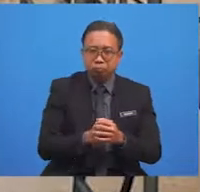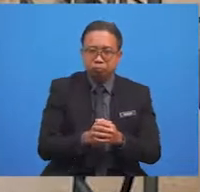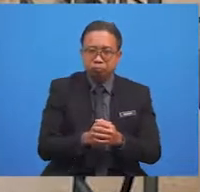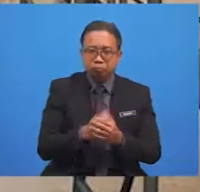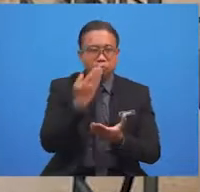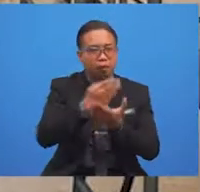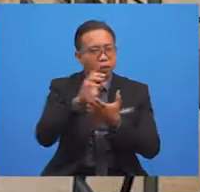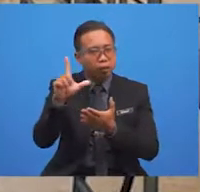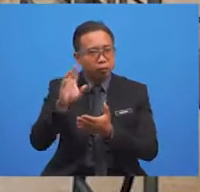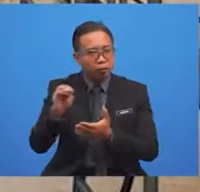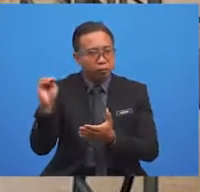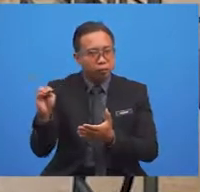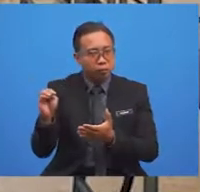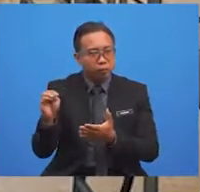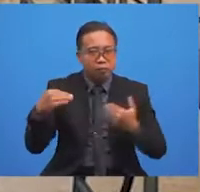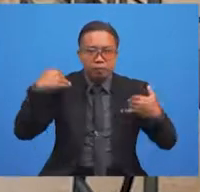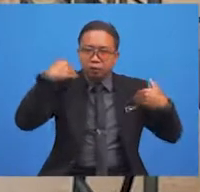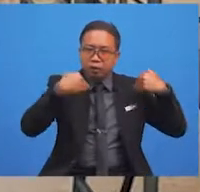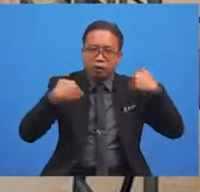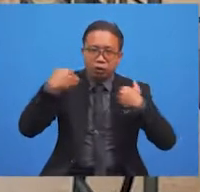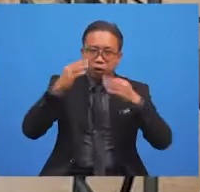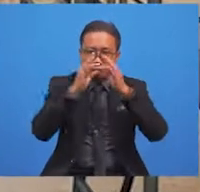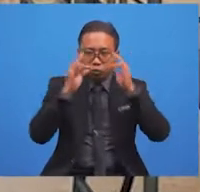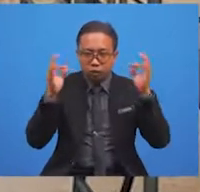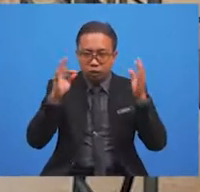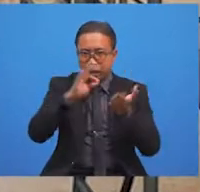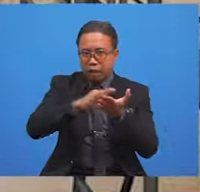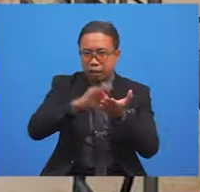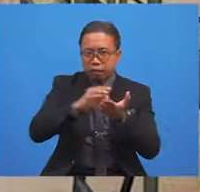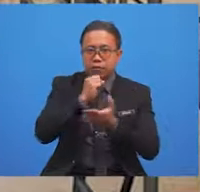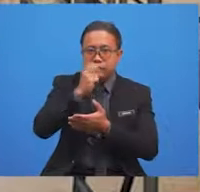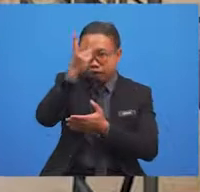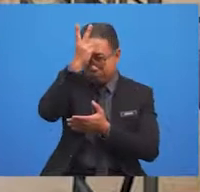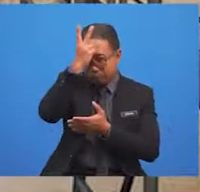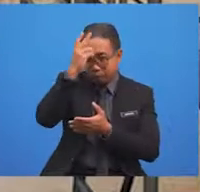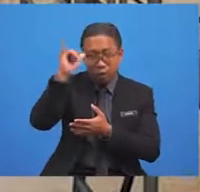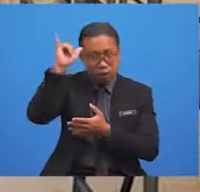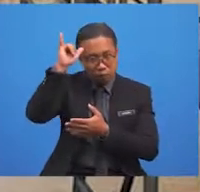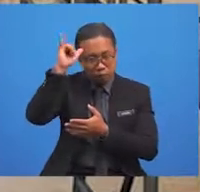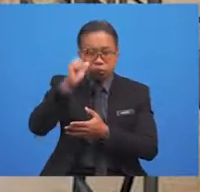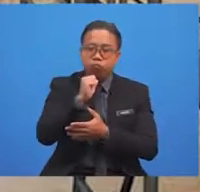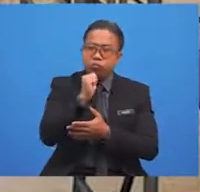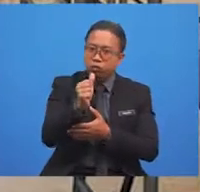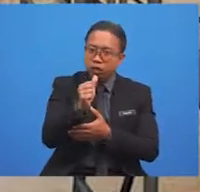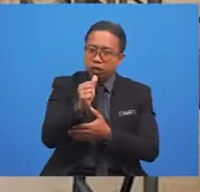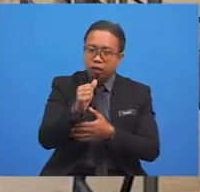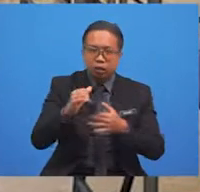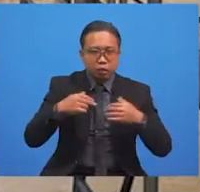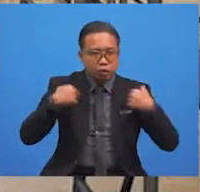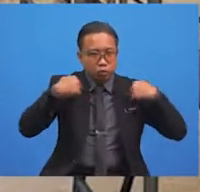Baiklah murid-murid, haiwan seperti kucing, ayam, kambing dan lembu bukan hidupan